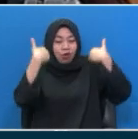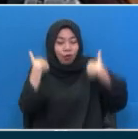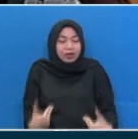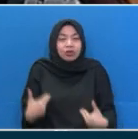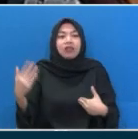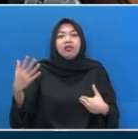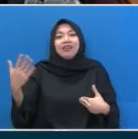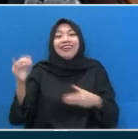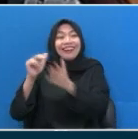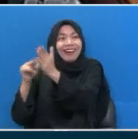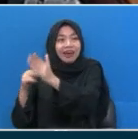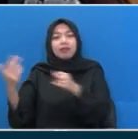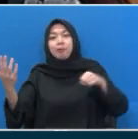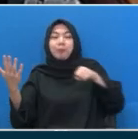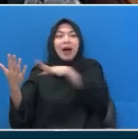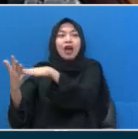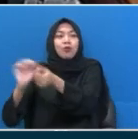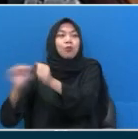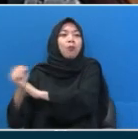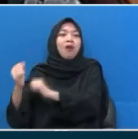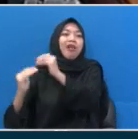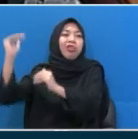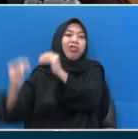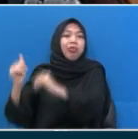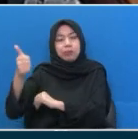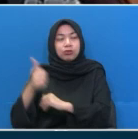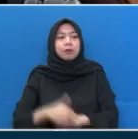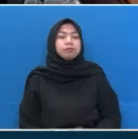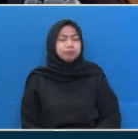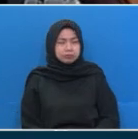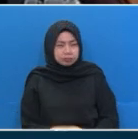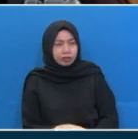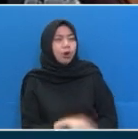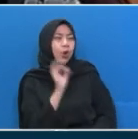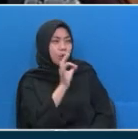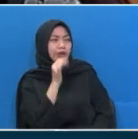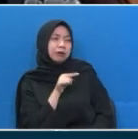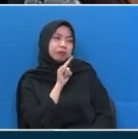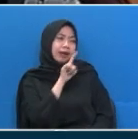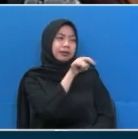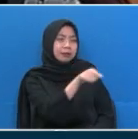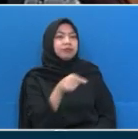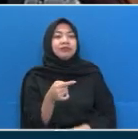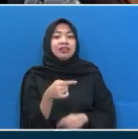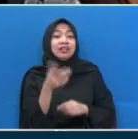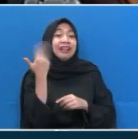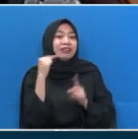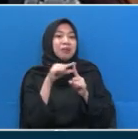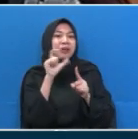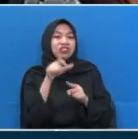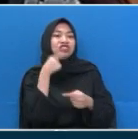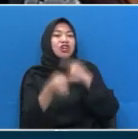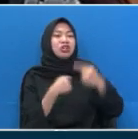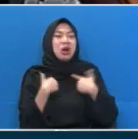kalau dari menurut hemat Anda Mbak Kristen dengan kondisi psikologis yang tadi disampaikan oleh